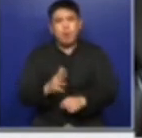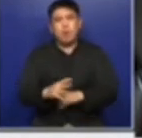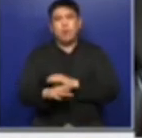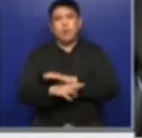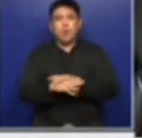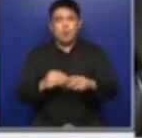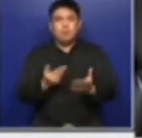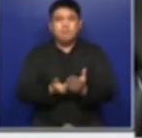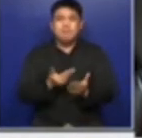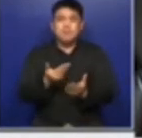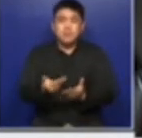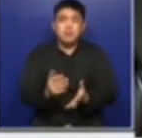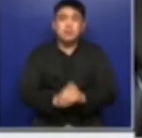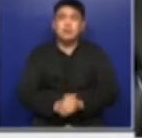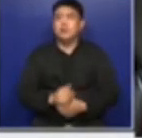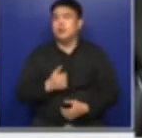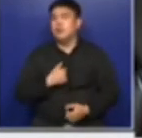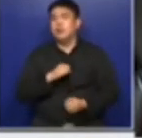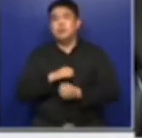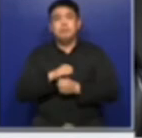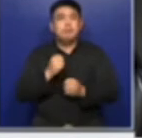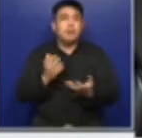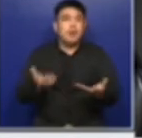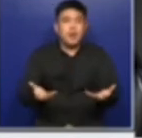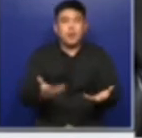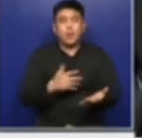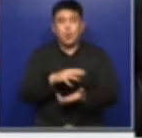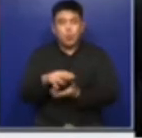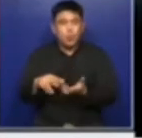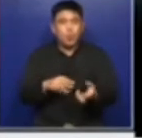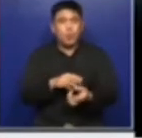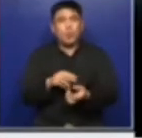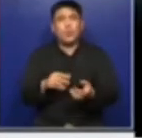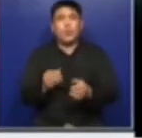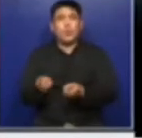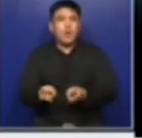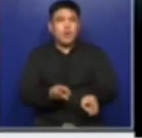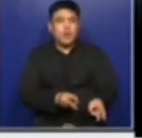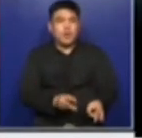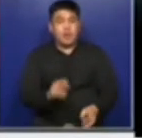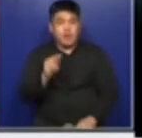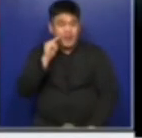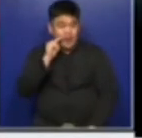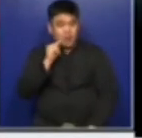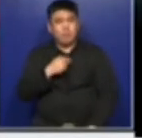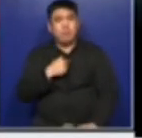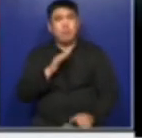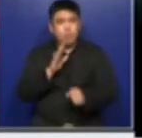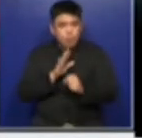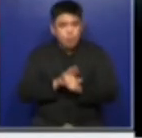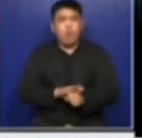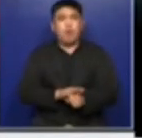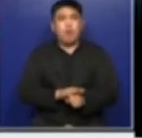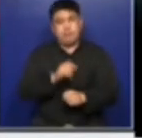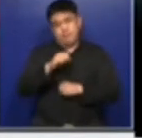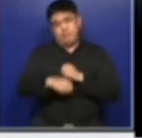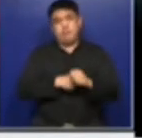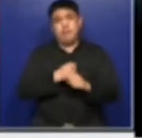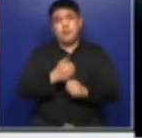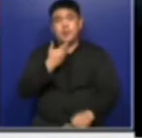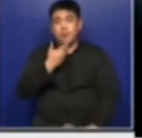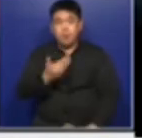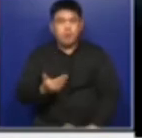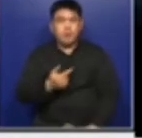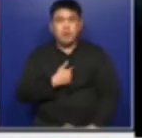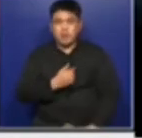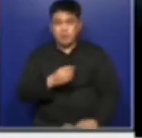ความคิดไหมว่าจะบูรณาการอย่างไรที่มีน้ำใช้ตลอดปีนะครับเกษตรกรจะมีโอกาสปลูก